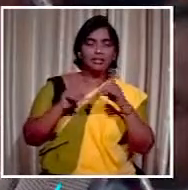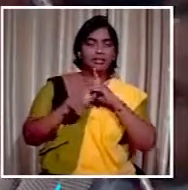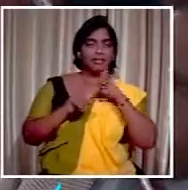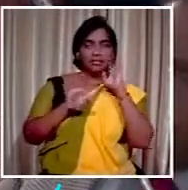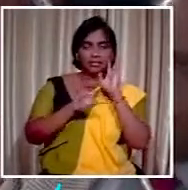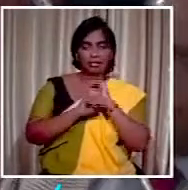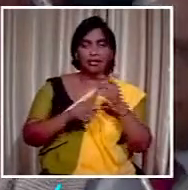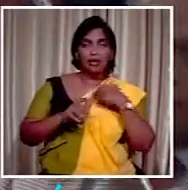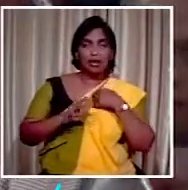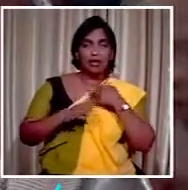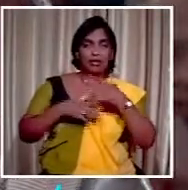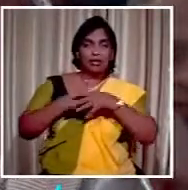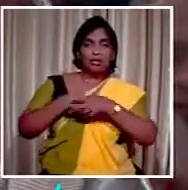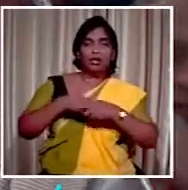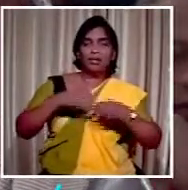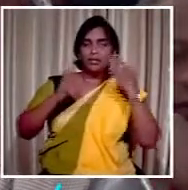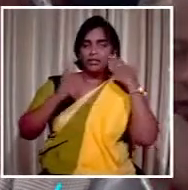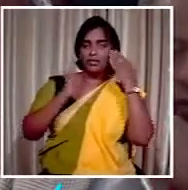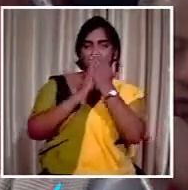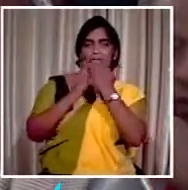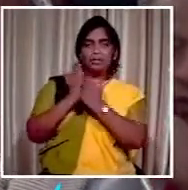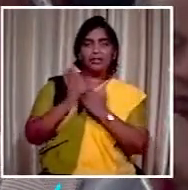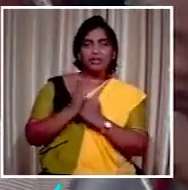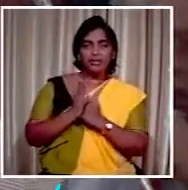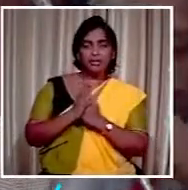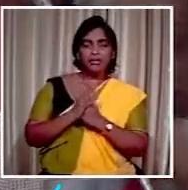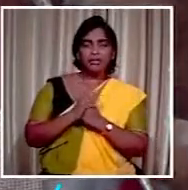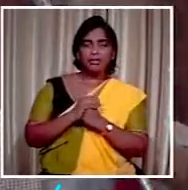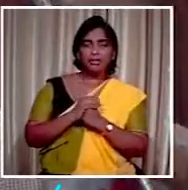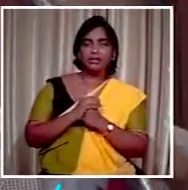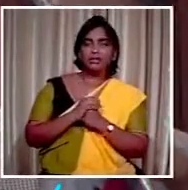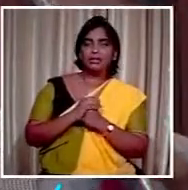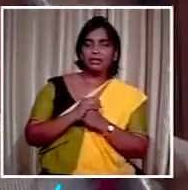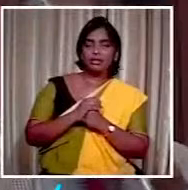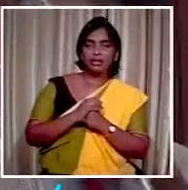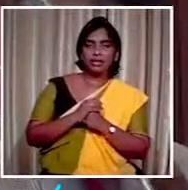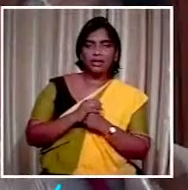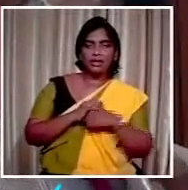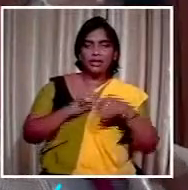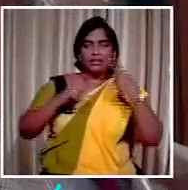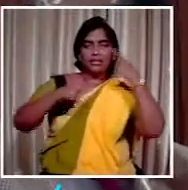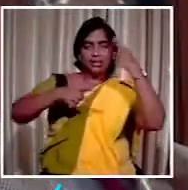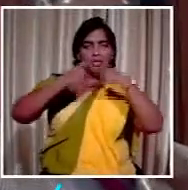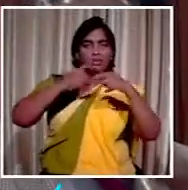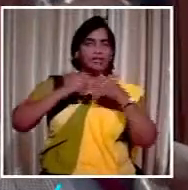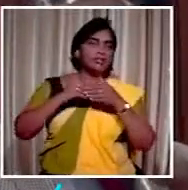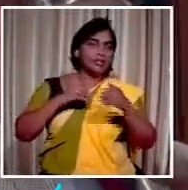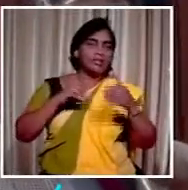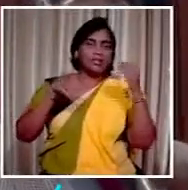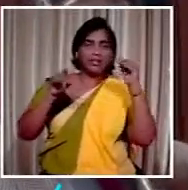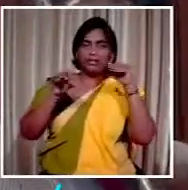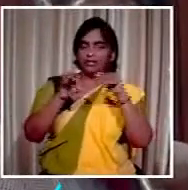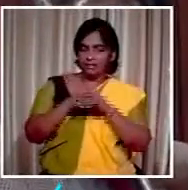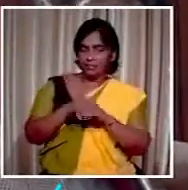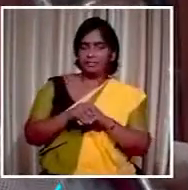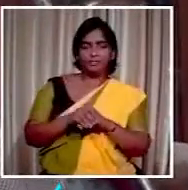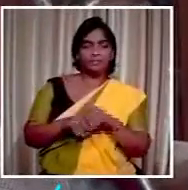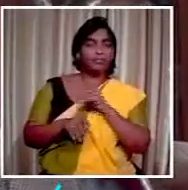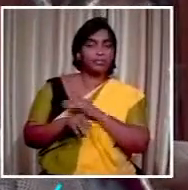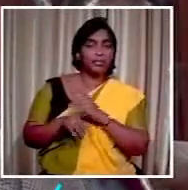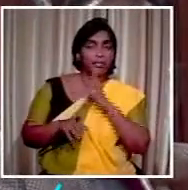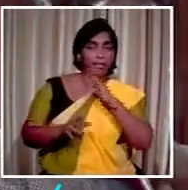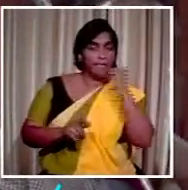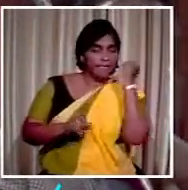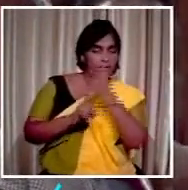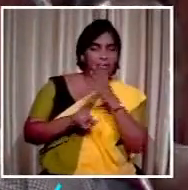mawa jaathiwadiyek widiyata hangwadu gahanna විශාල වැඩපිළිවෙලක් ගෙනිච්චා. සමහරු ඒක